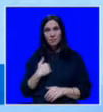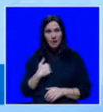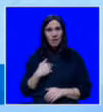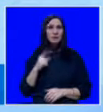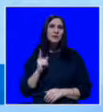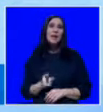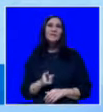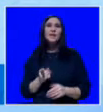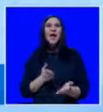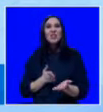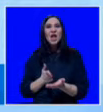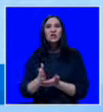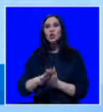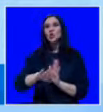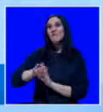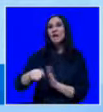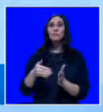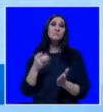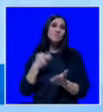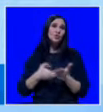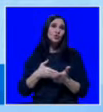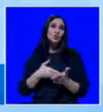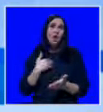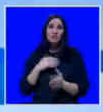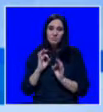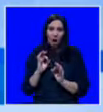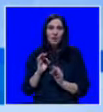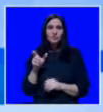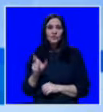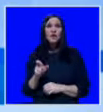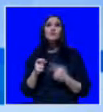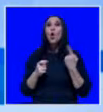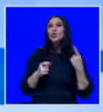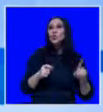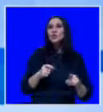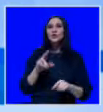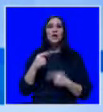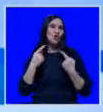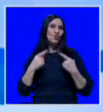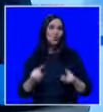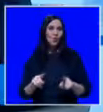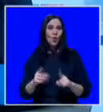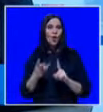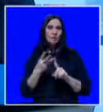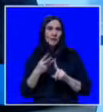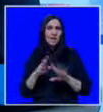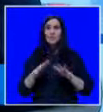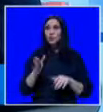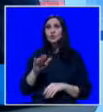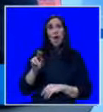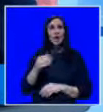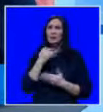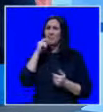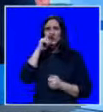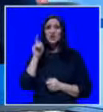е ляво насочена, просто защото аз съм такъв човек, но някой друг ще ви каже нещо друго. Някой трети, вероятно, ще ви каже, няма значение